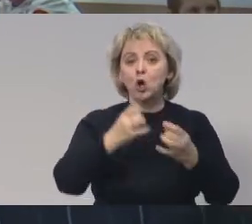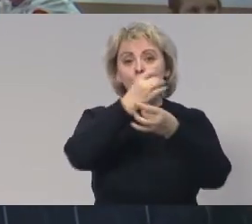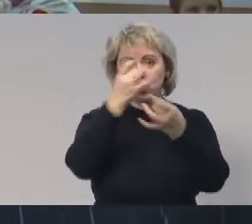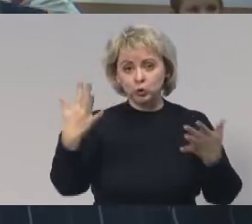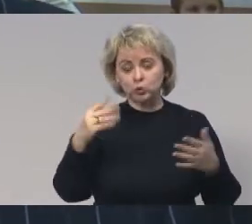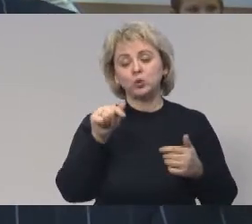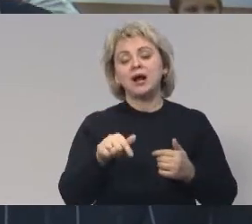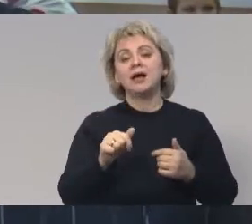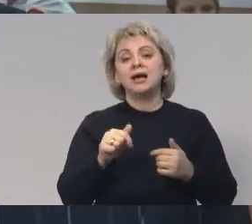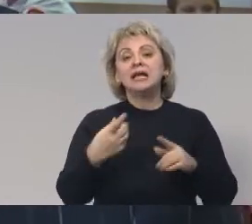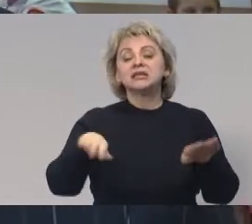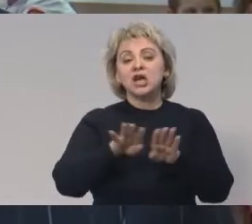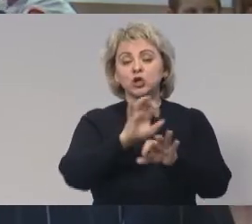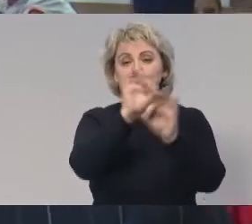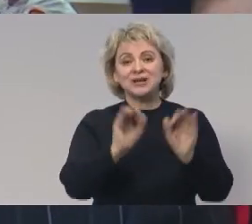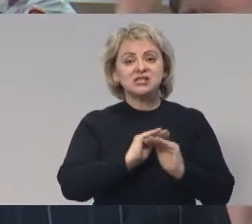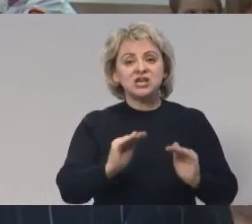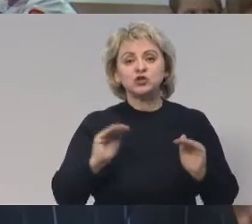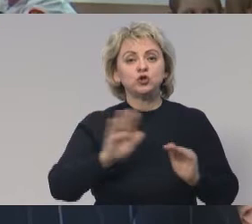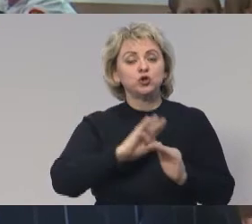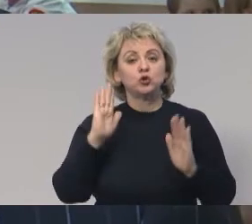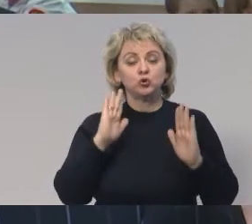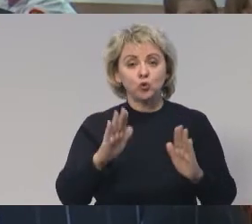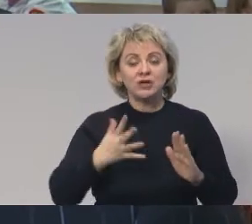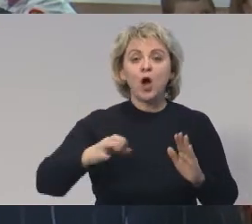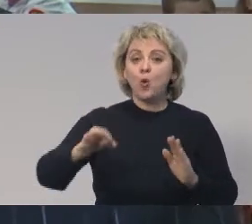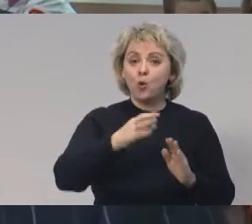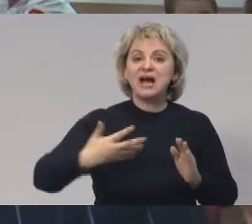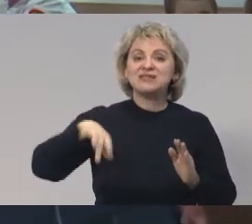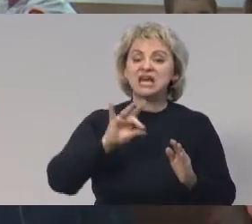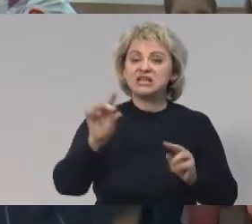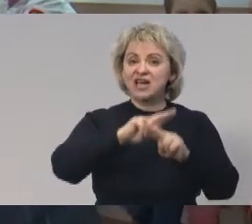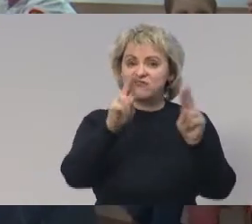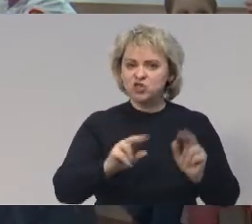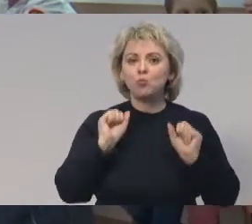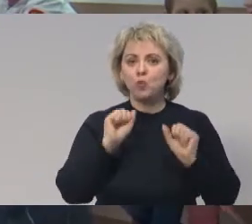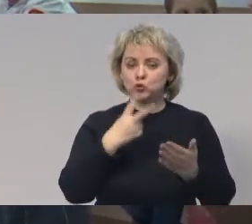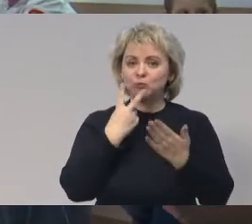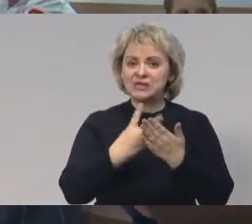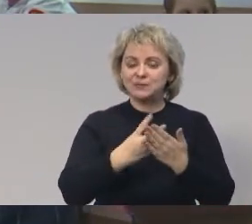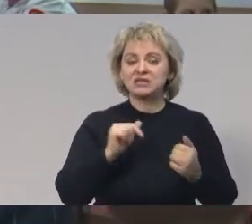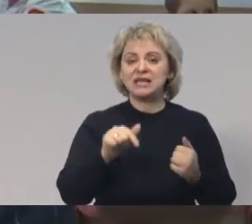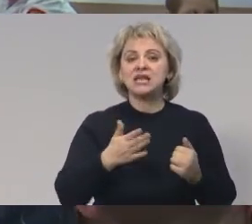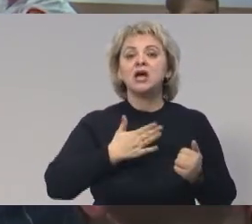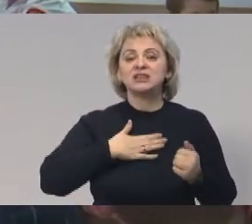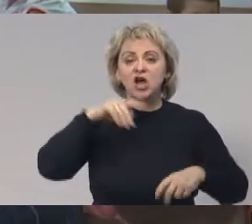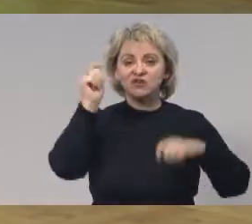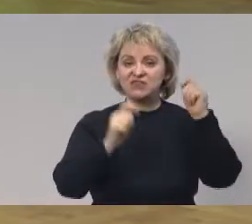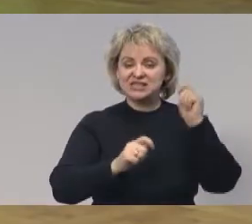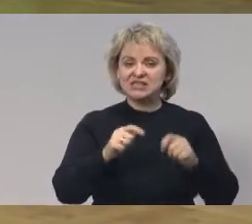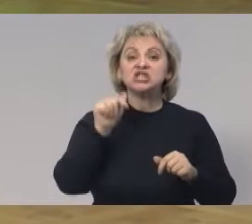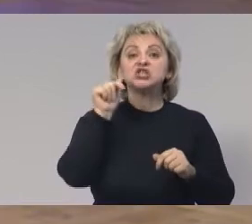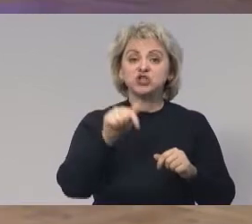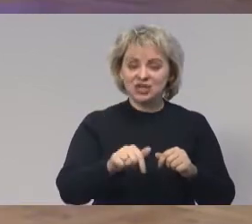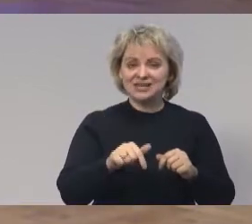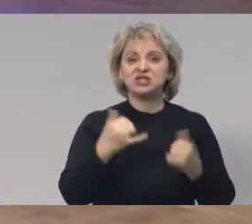«Культура». Но таким образом дети не только области, а всей Российской Федерации смогут посмотреть наш фестиваль